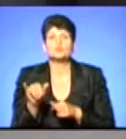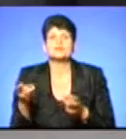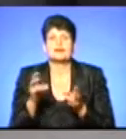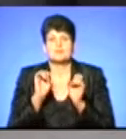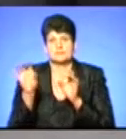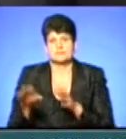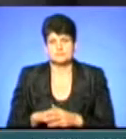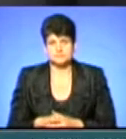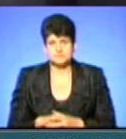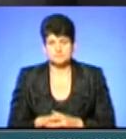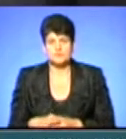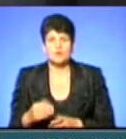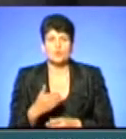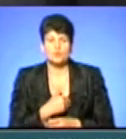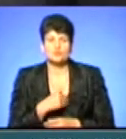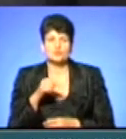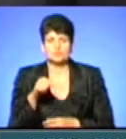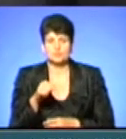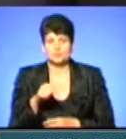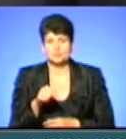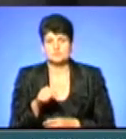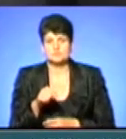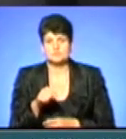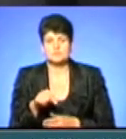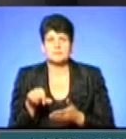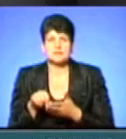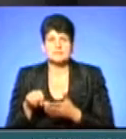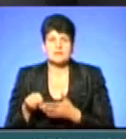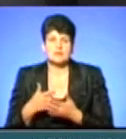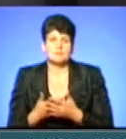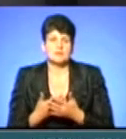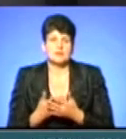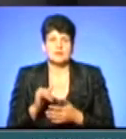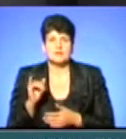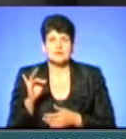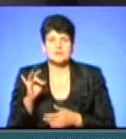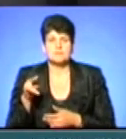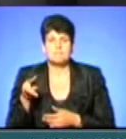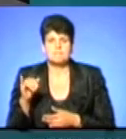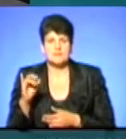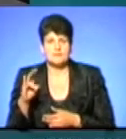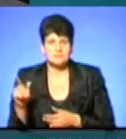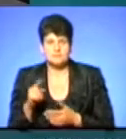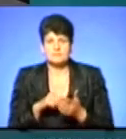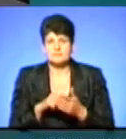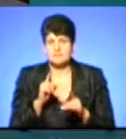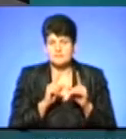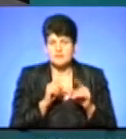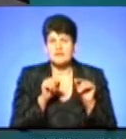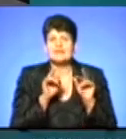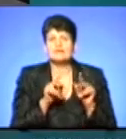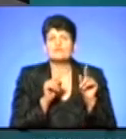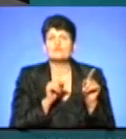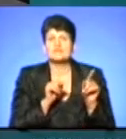рада. Ну, власне, хочу, щоб ми тут представили приклад Ірпінської міської ради, як вони